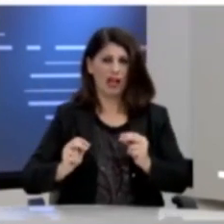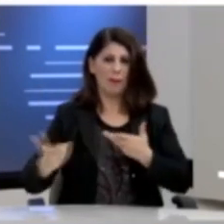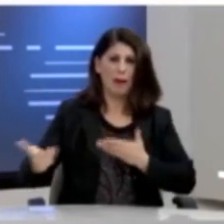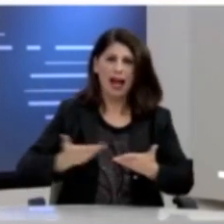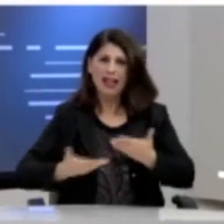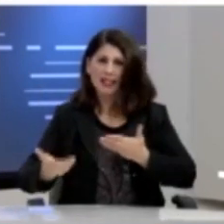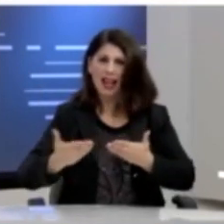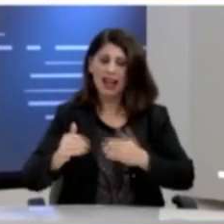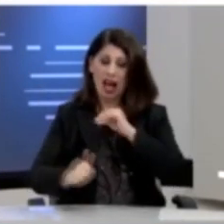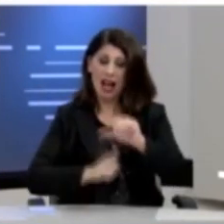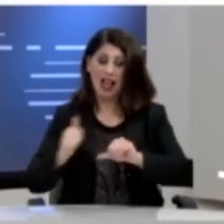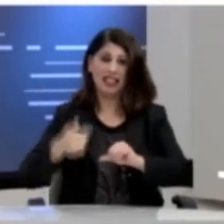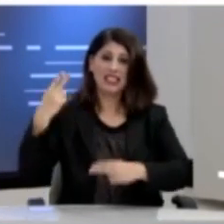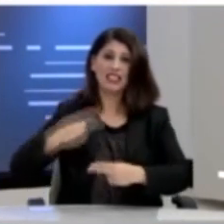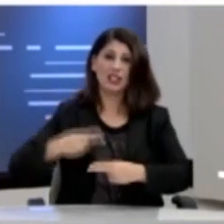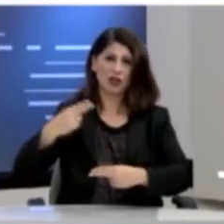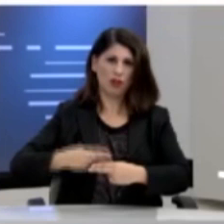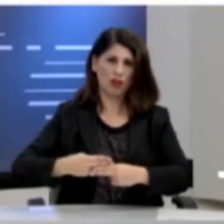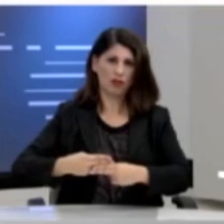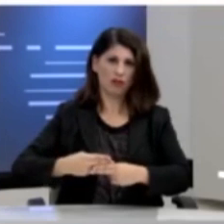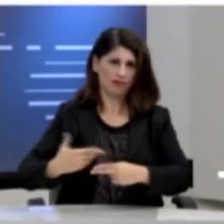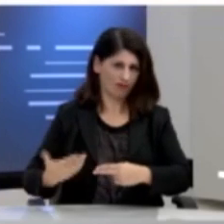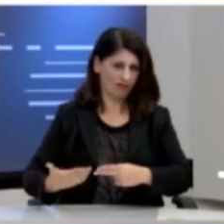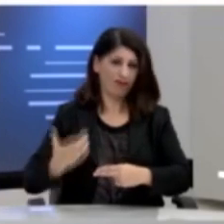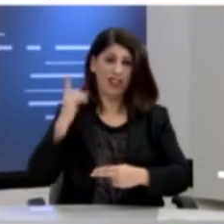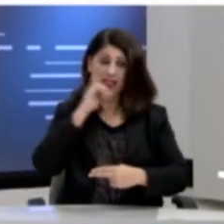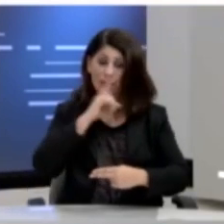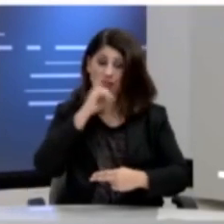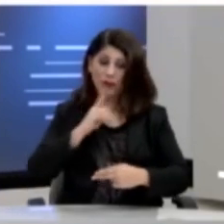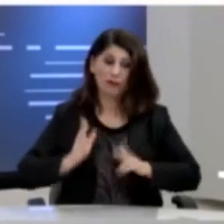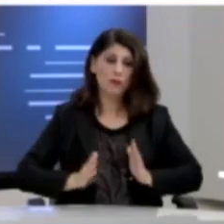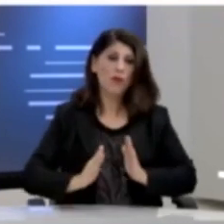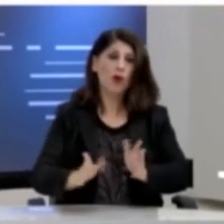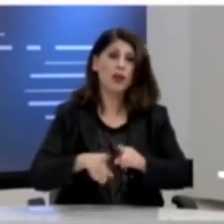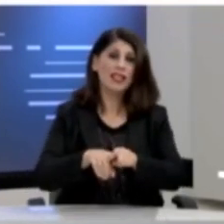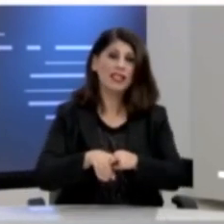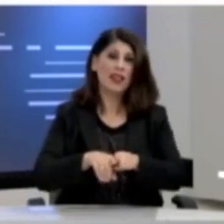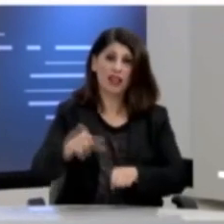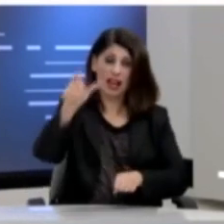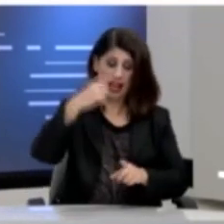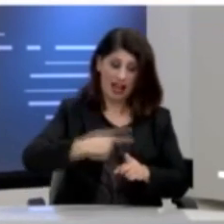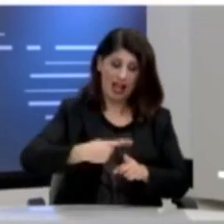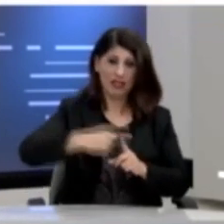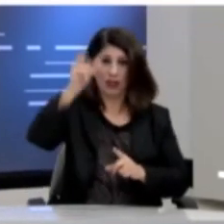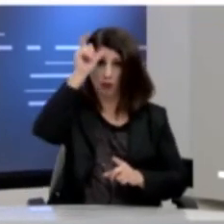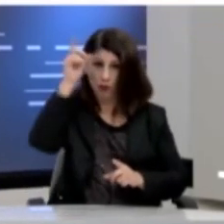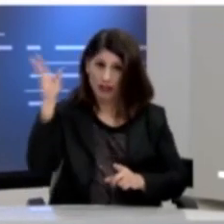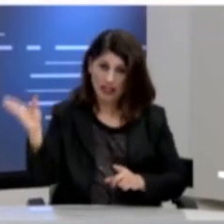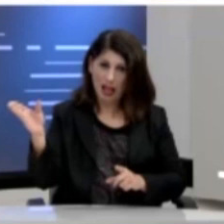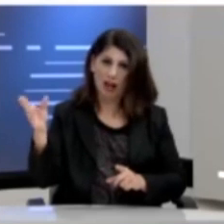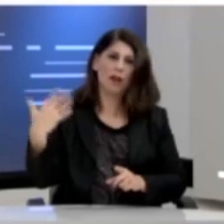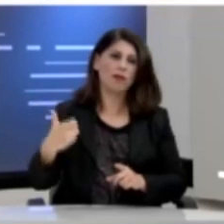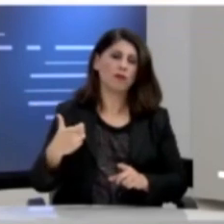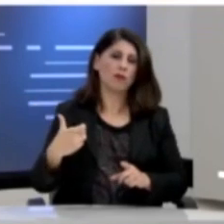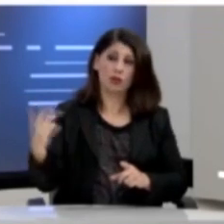παζάρια για την αλλαγή συνόρων. Διαψεύδονται και από την πορεία των σχέσεων Ελλάδας-Τουρκίας, οι οποίες